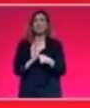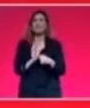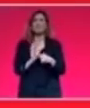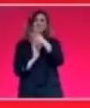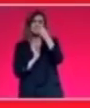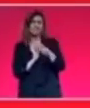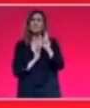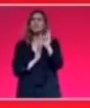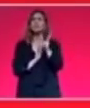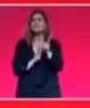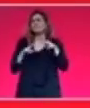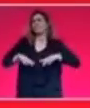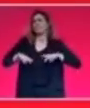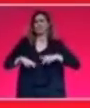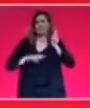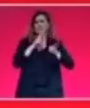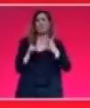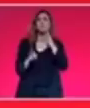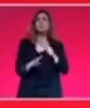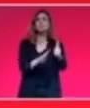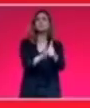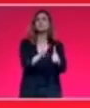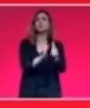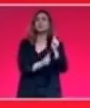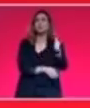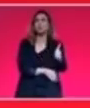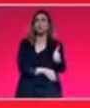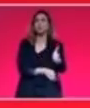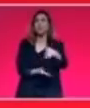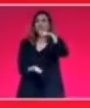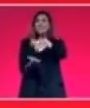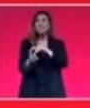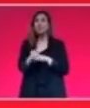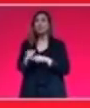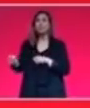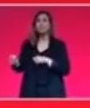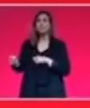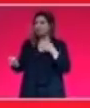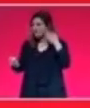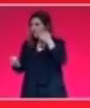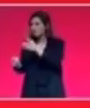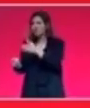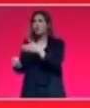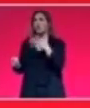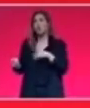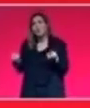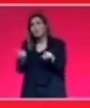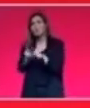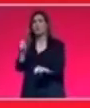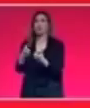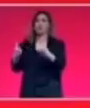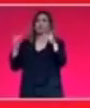είναι απομονωμένοι. Επιλέγουν την κεντροδεξιά στροφή και την προοπτική συμπόρευσης με τη Νέα